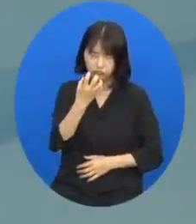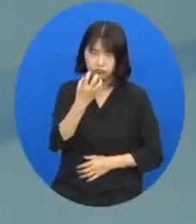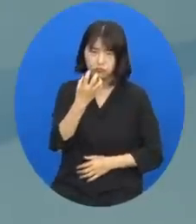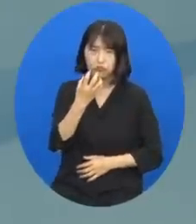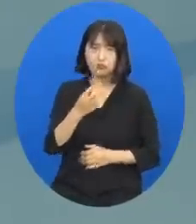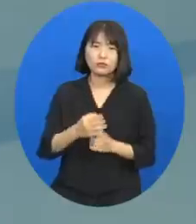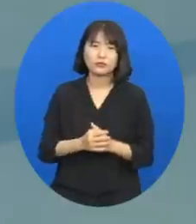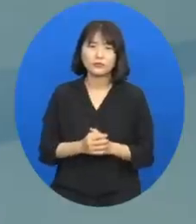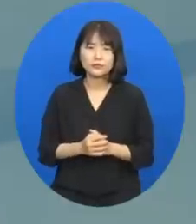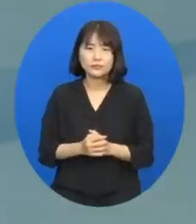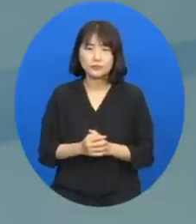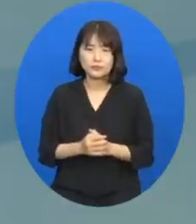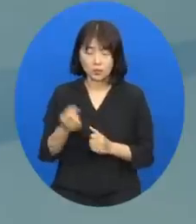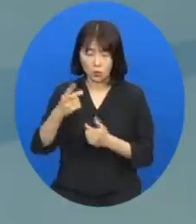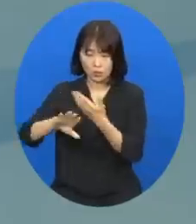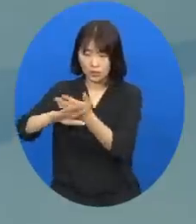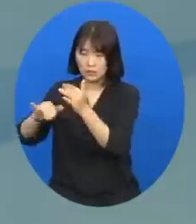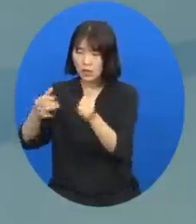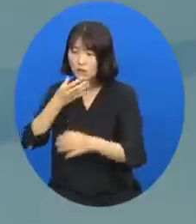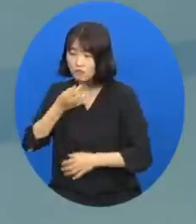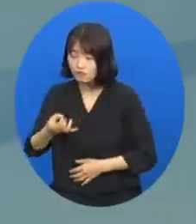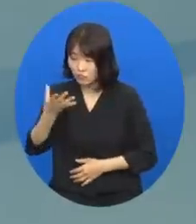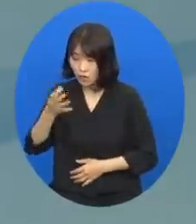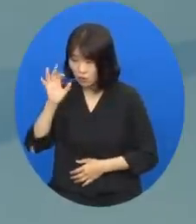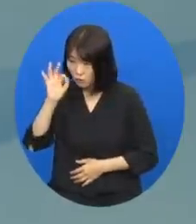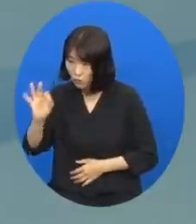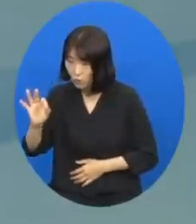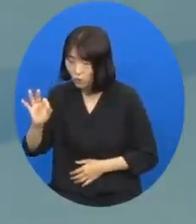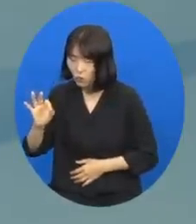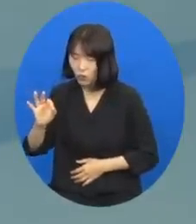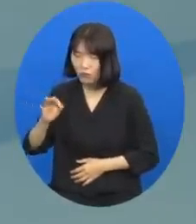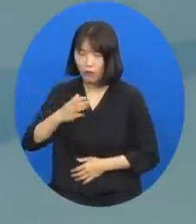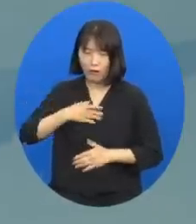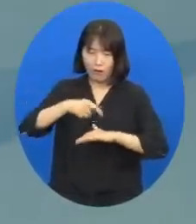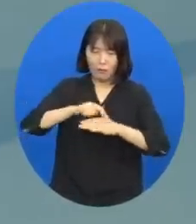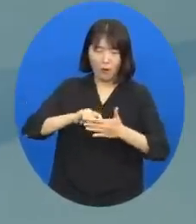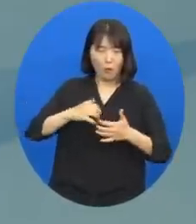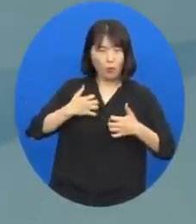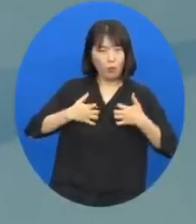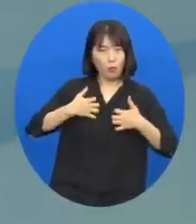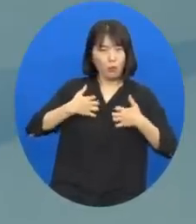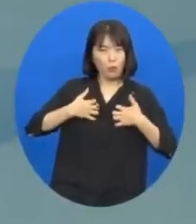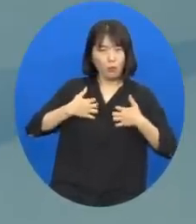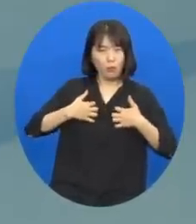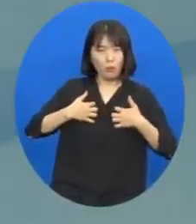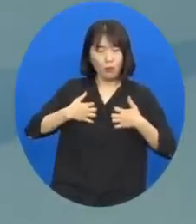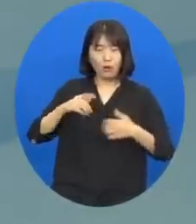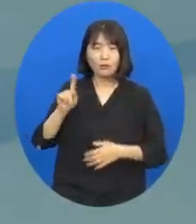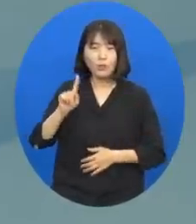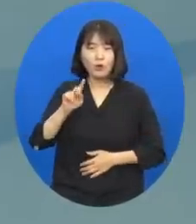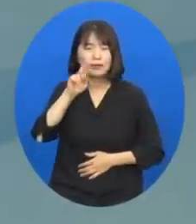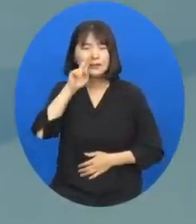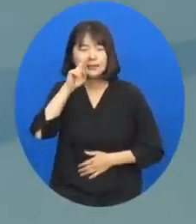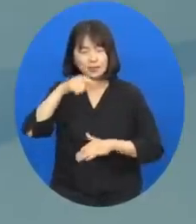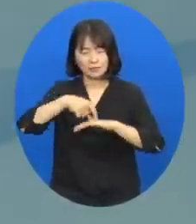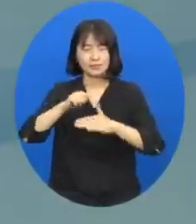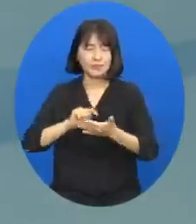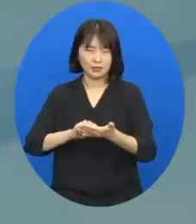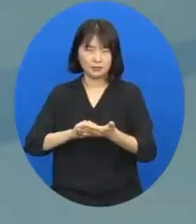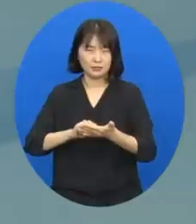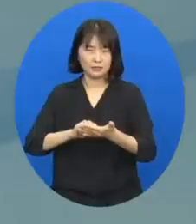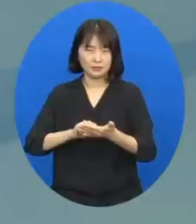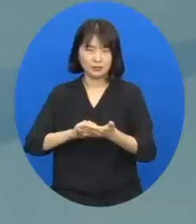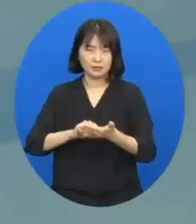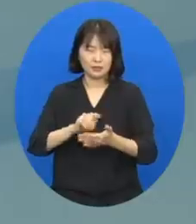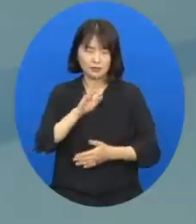또한 다른 사람의 불행을 해보고 오히려 마음속으로 기뻐 하게 만드는 것 이것이 씩 있음 이라는 거예요 정말 번